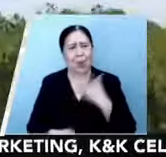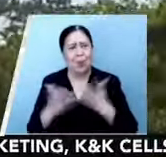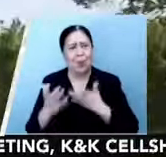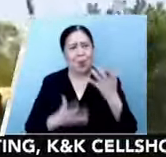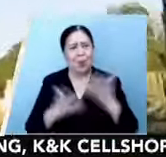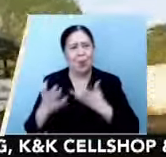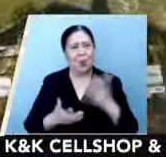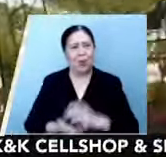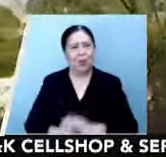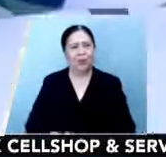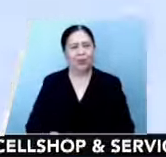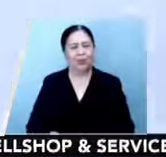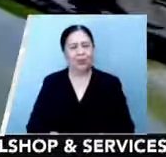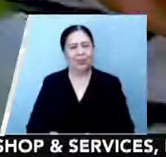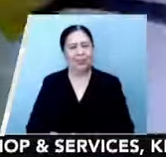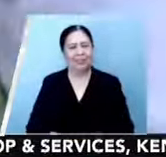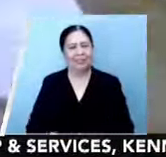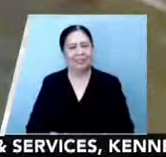Let's go!